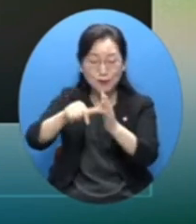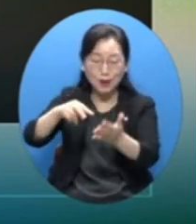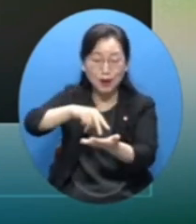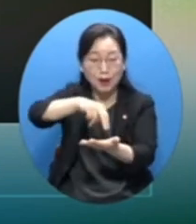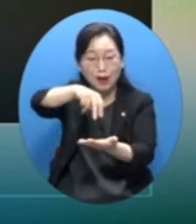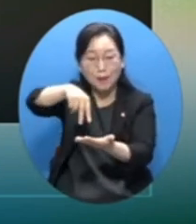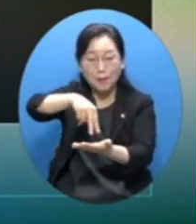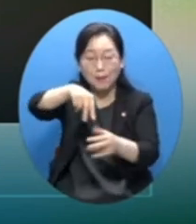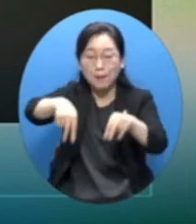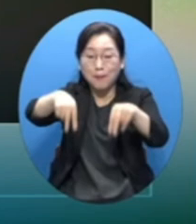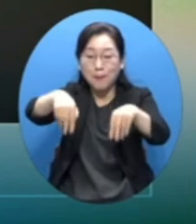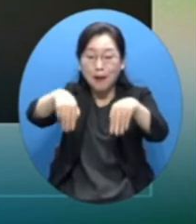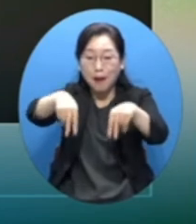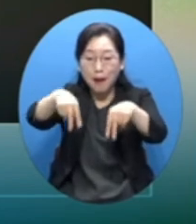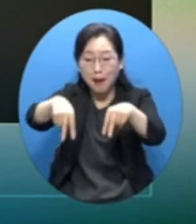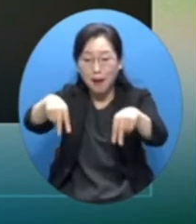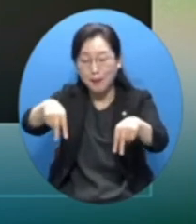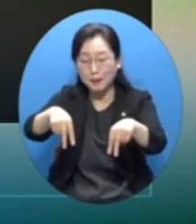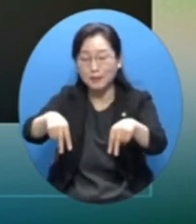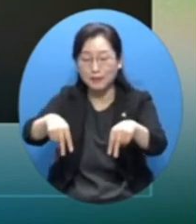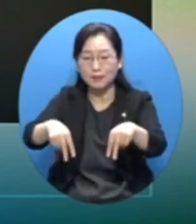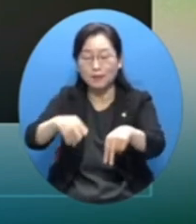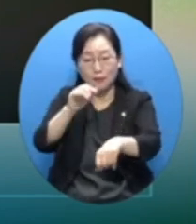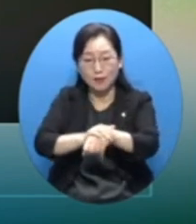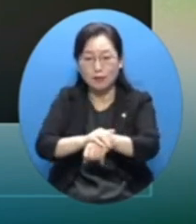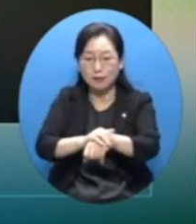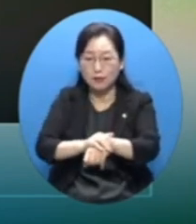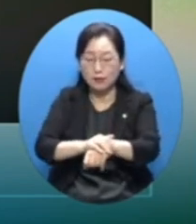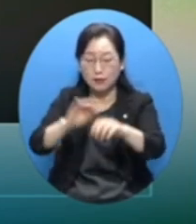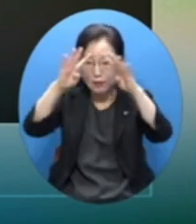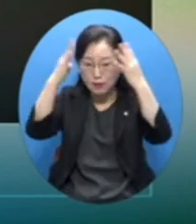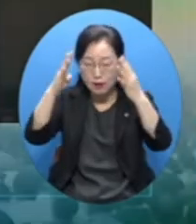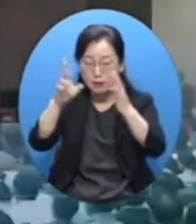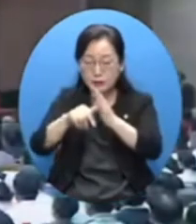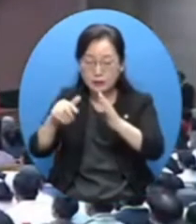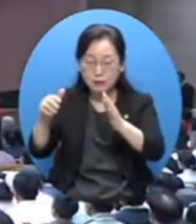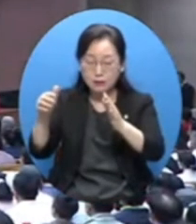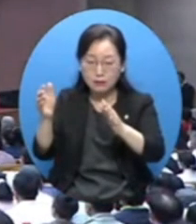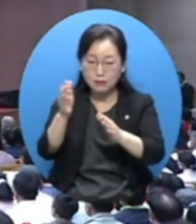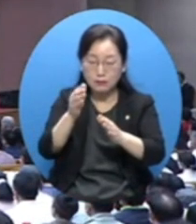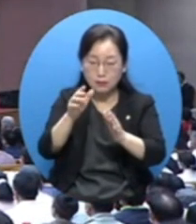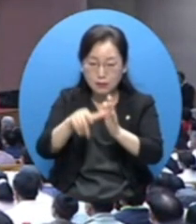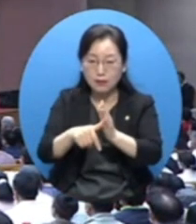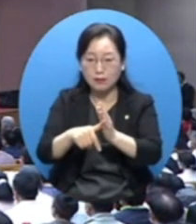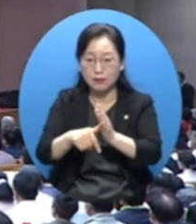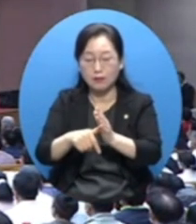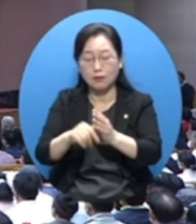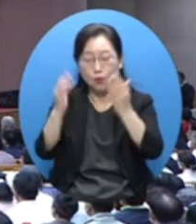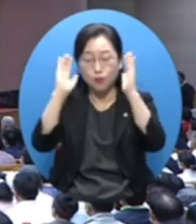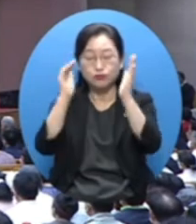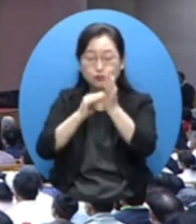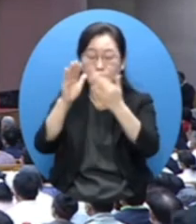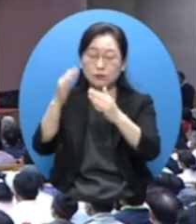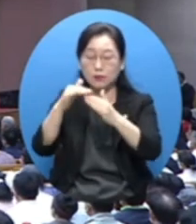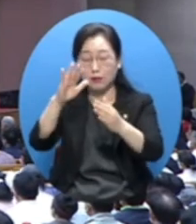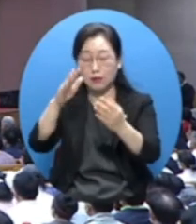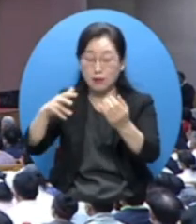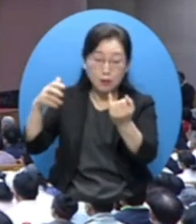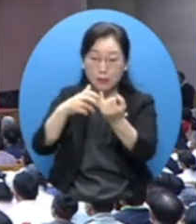때 두산에서 밤늦게 공부하고 집으로 오는 길에 큰 사고를 당했습니다 내가 3대째 예수님인데 왜 내가 이런 일이 일어났는가